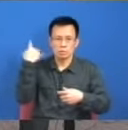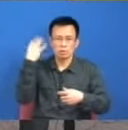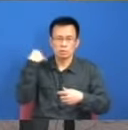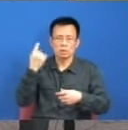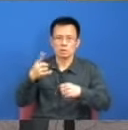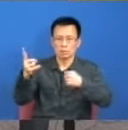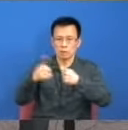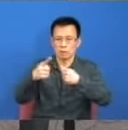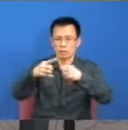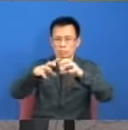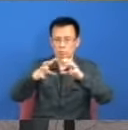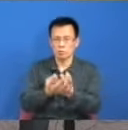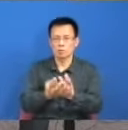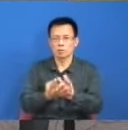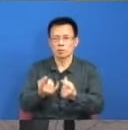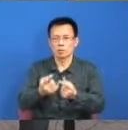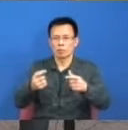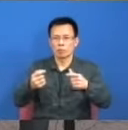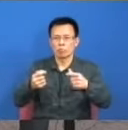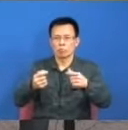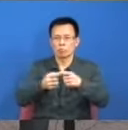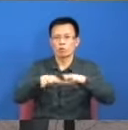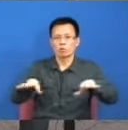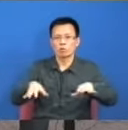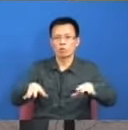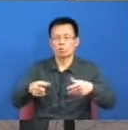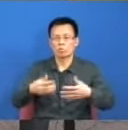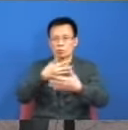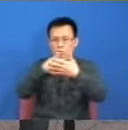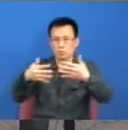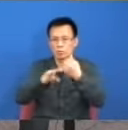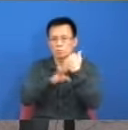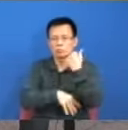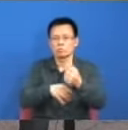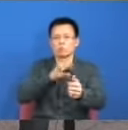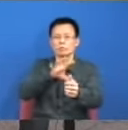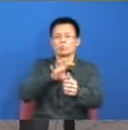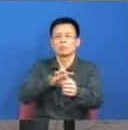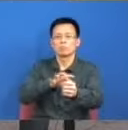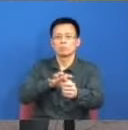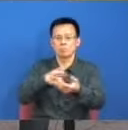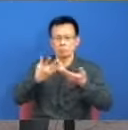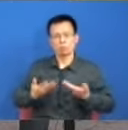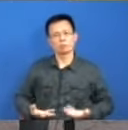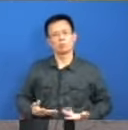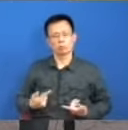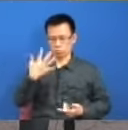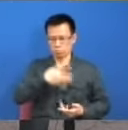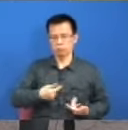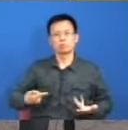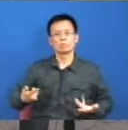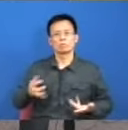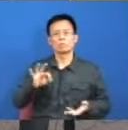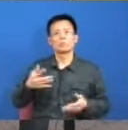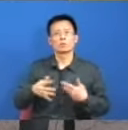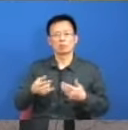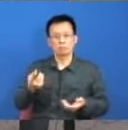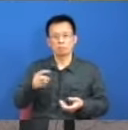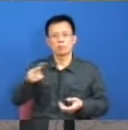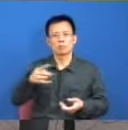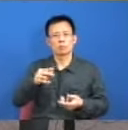係被引用呢個公安條例係檢控嘅人士。冇啊！咁今天我都生啱啱喺度嚇，我都揾到食啊